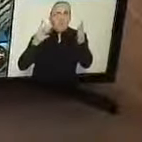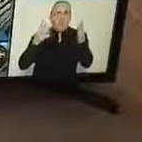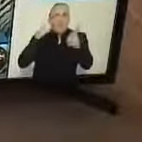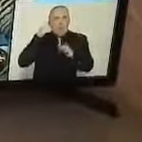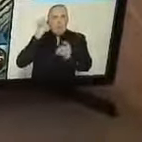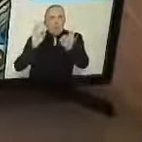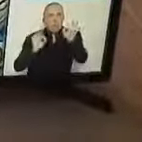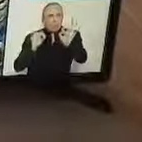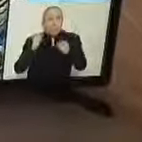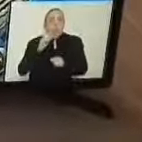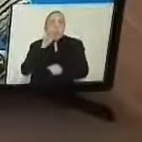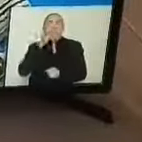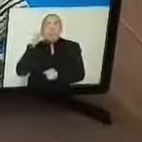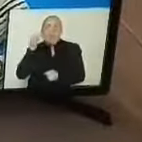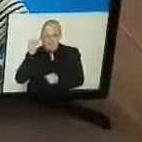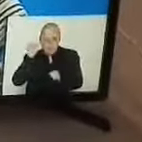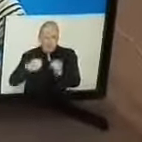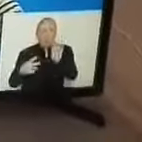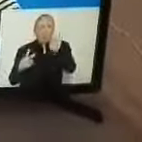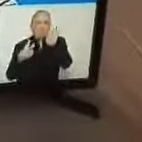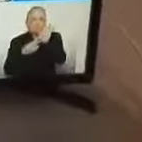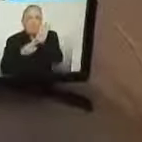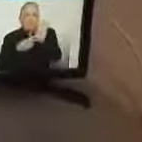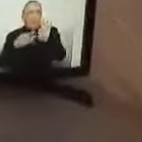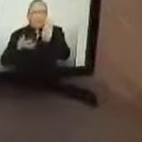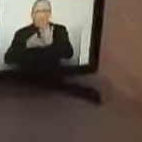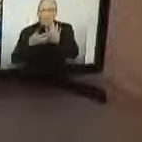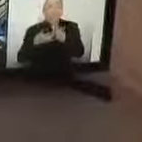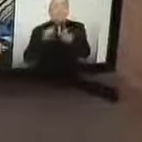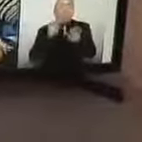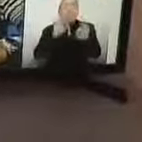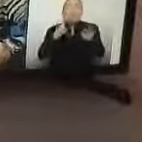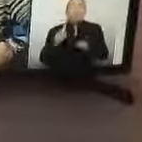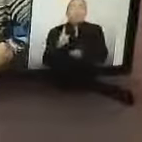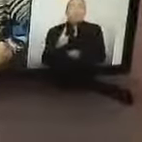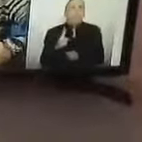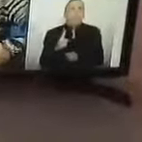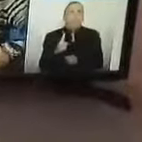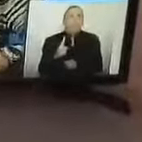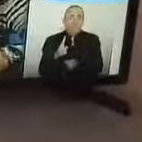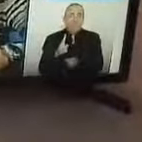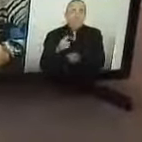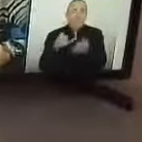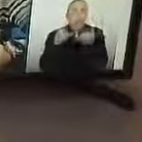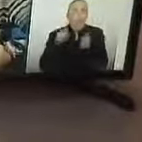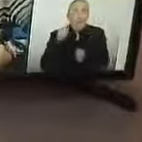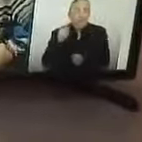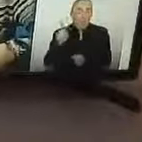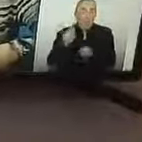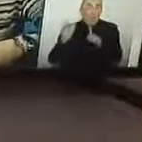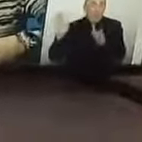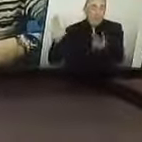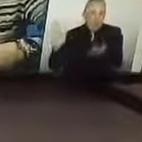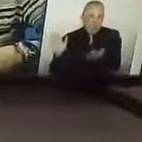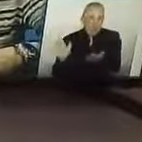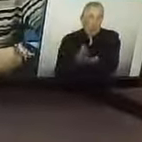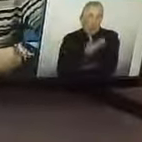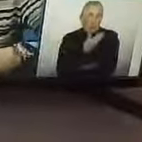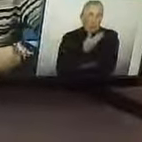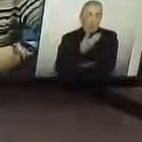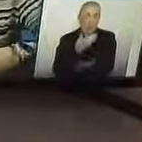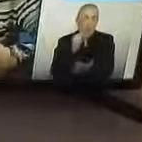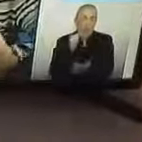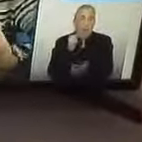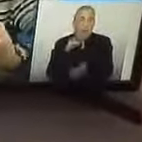на 5 років, але навіть і 7 також це буде недостатньо. Я вам поясню чому. Тому що для того, щоб знищити